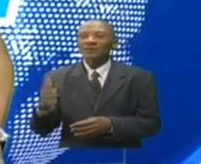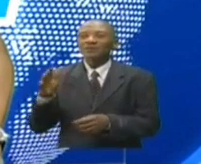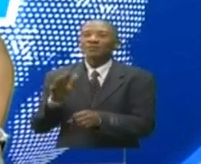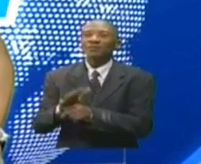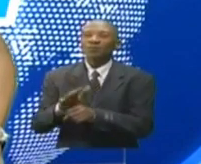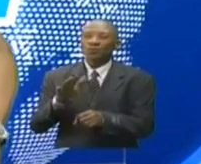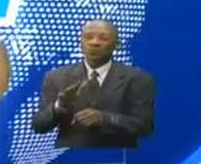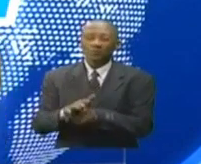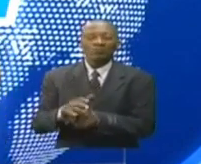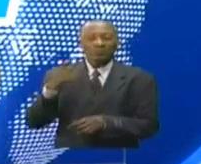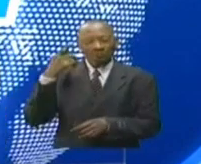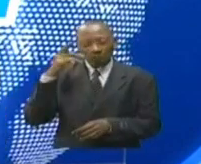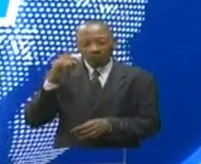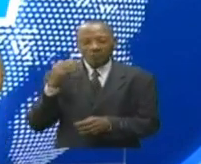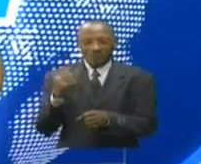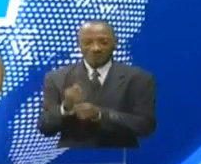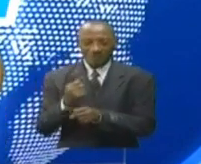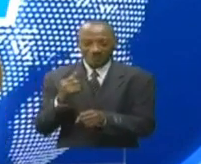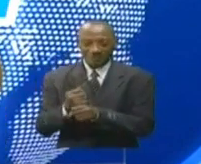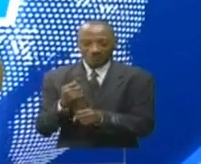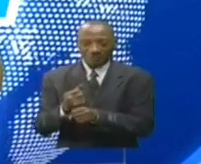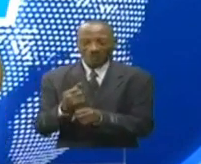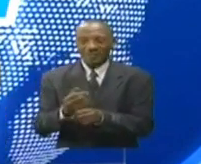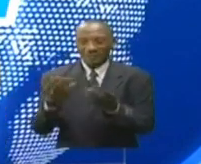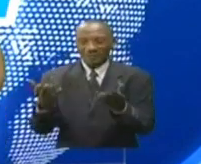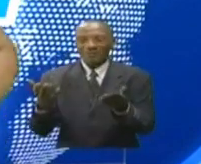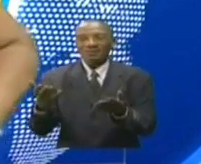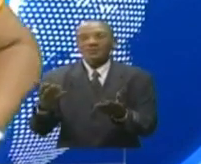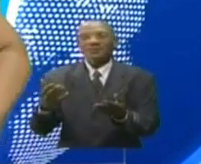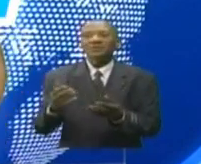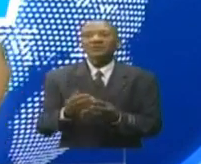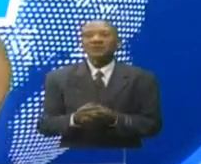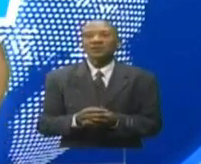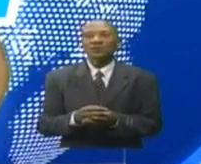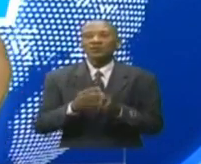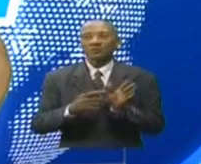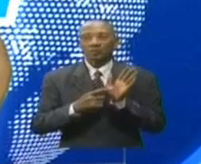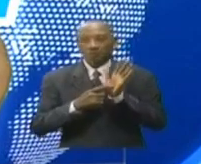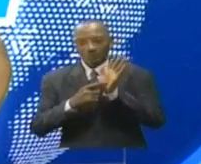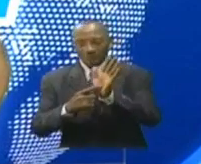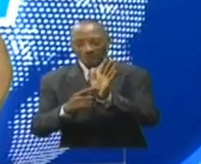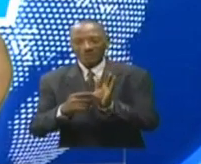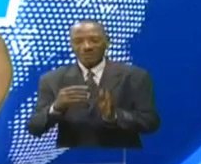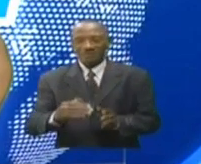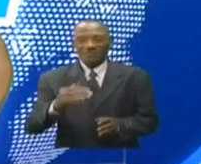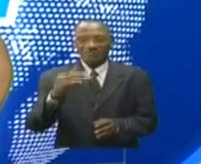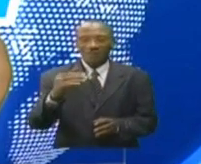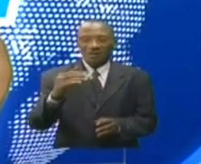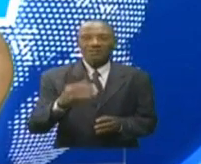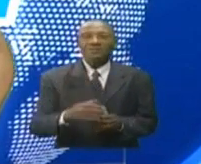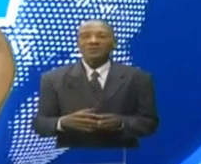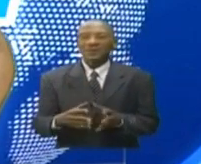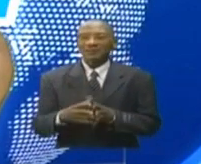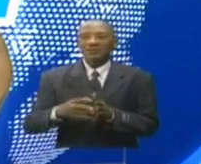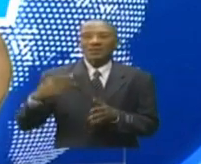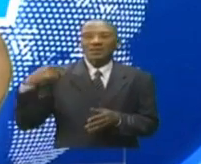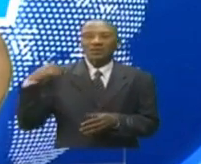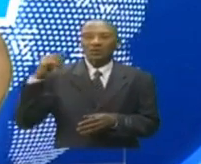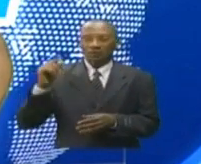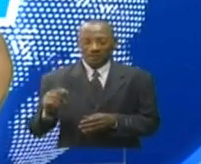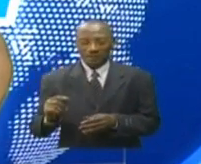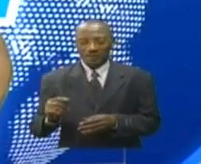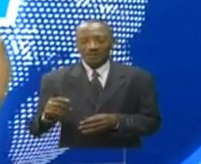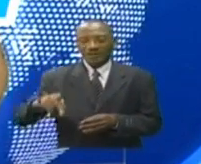provinciale de l'office de route. Pour ce faire, ces engins ont été présentés aux députés élus de ces deux territoires par le gouverneur Kiabula